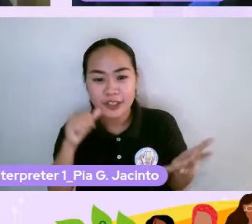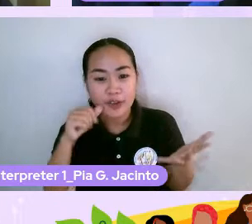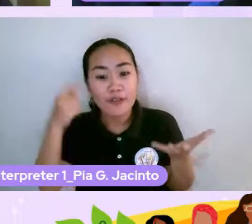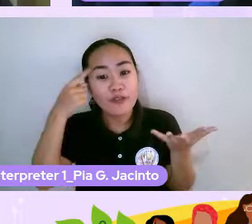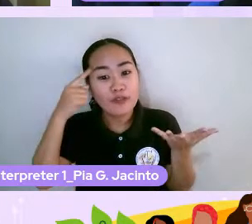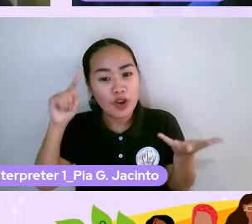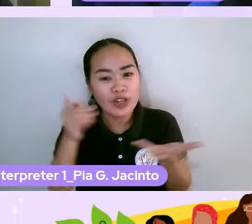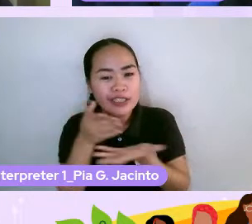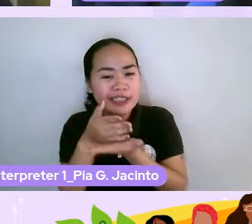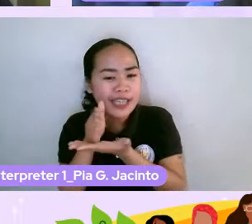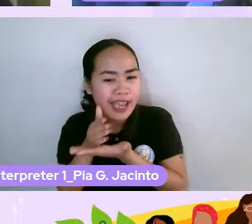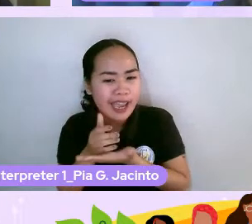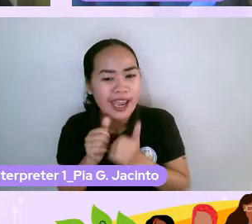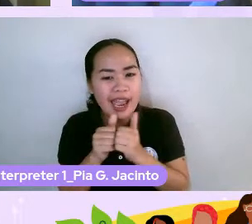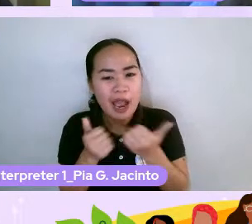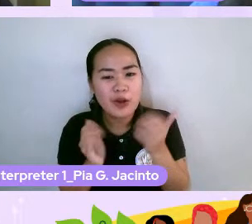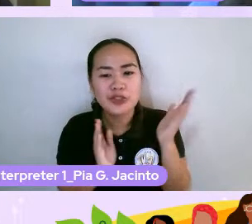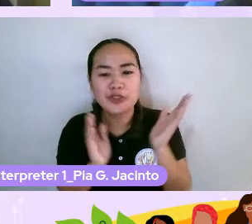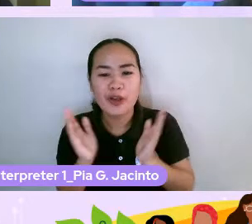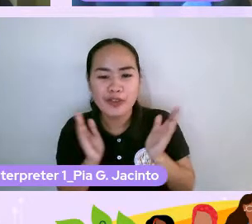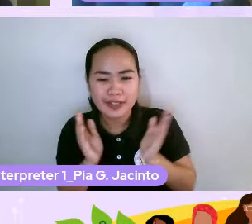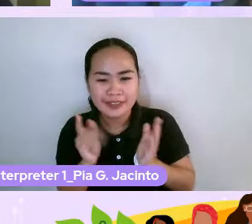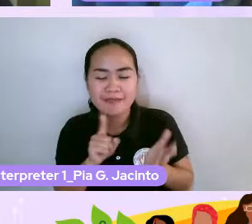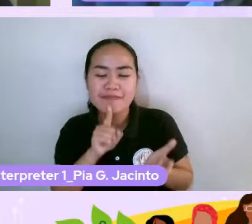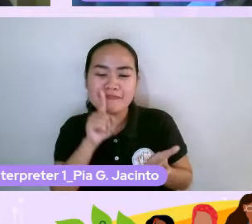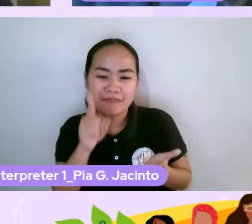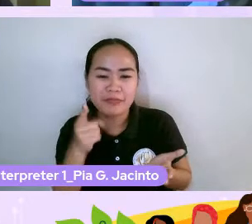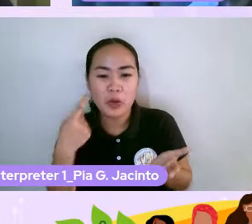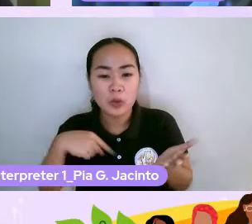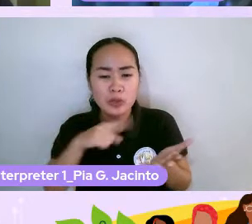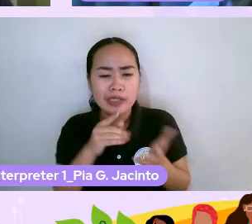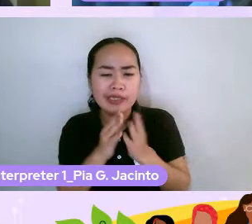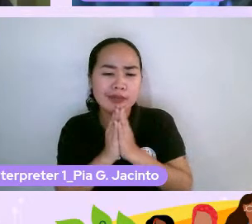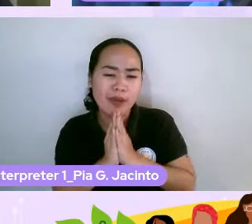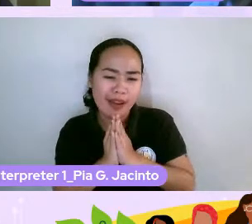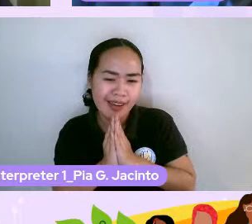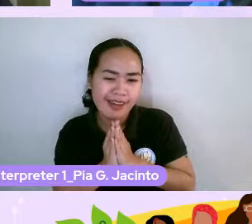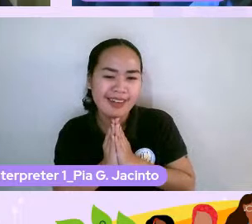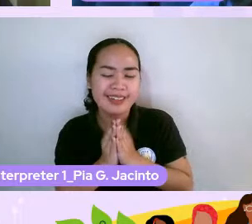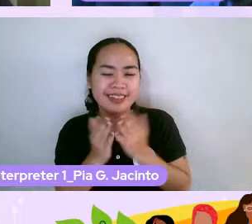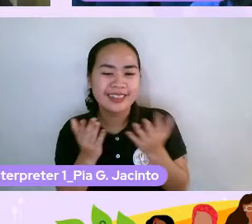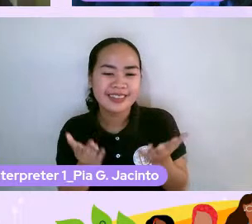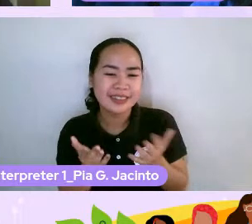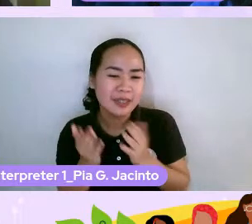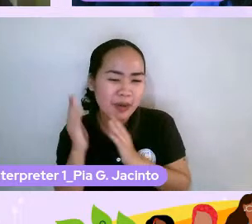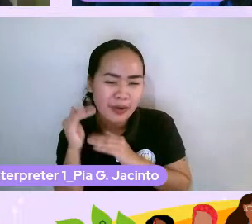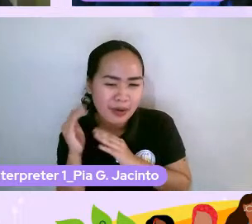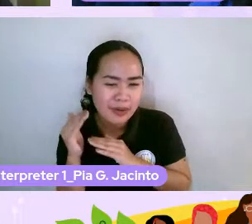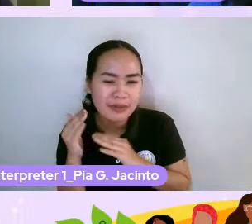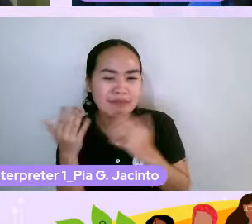mga servisyo. And we pray and we hope na